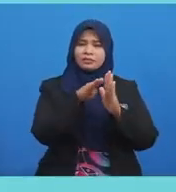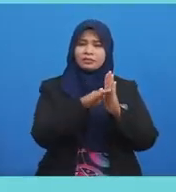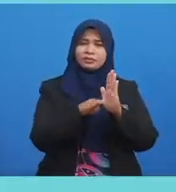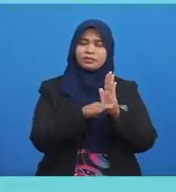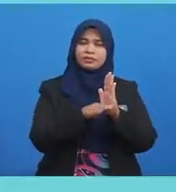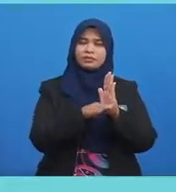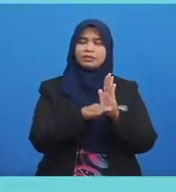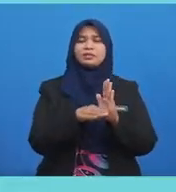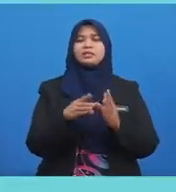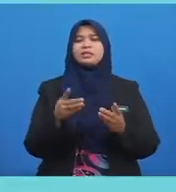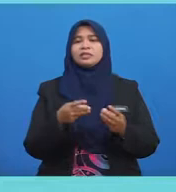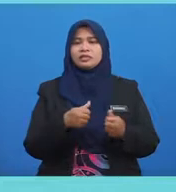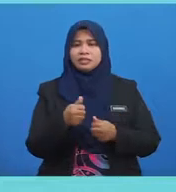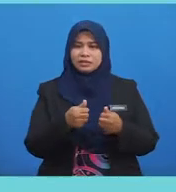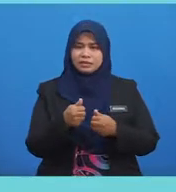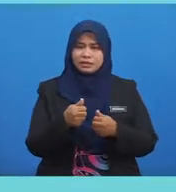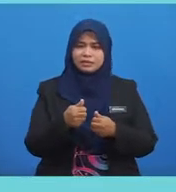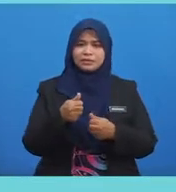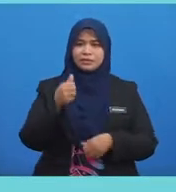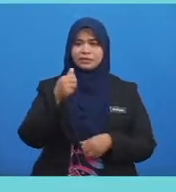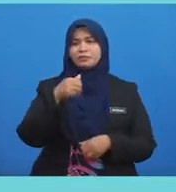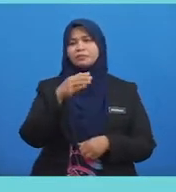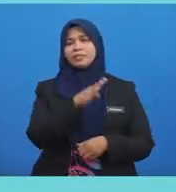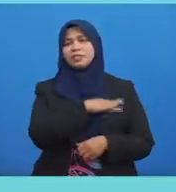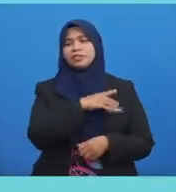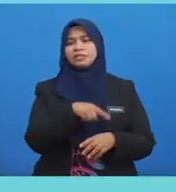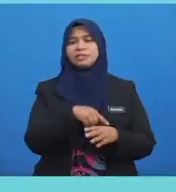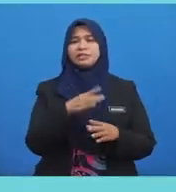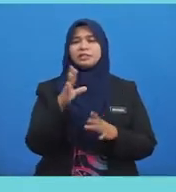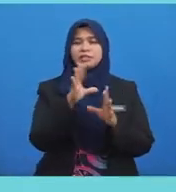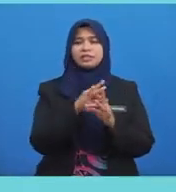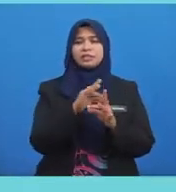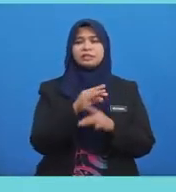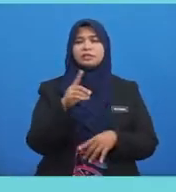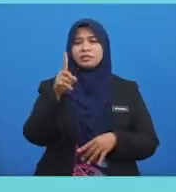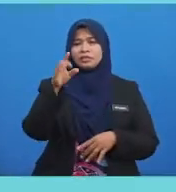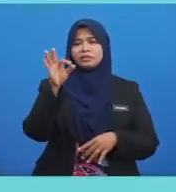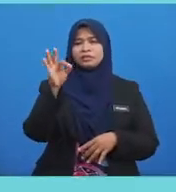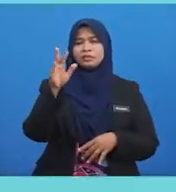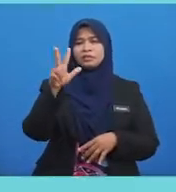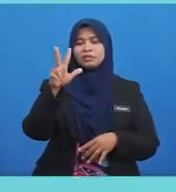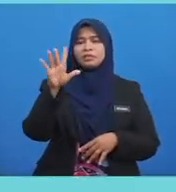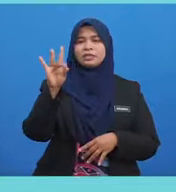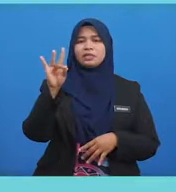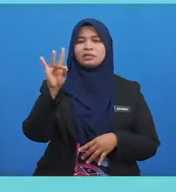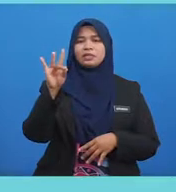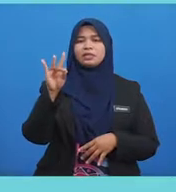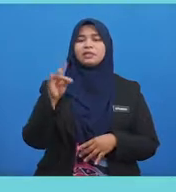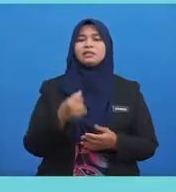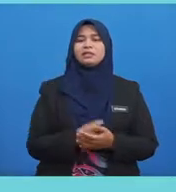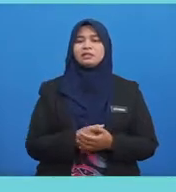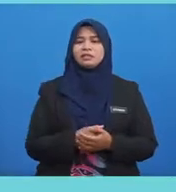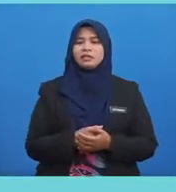secara kronologi desakan British di Sarawak. Menjelang tahun 1938,